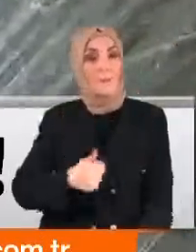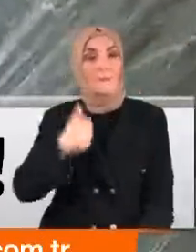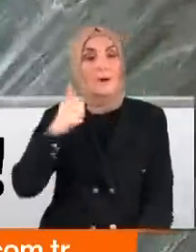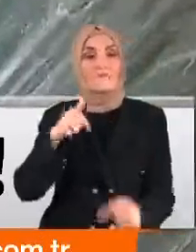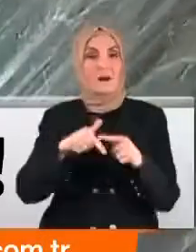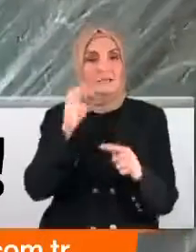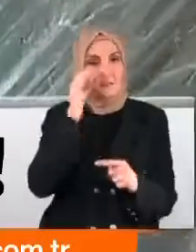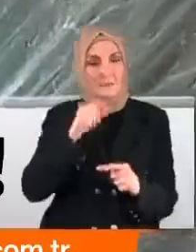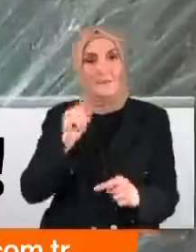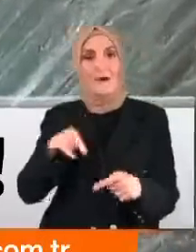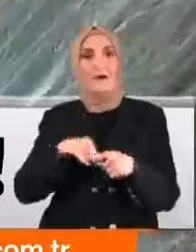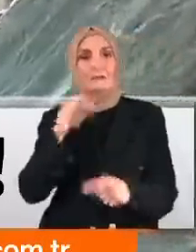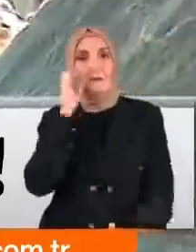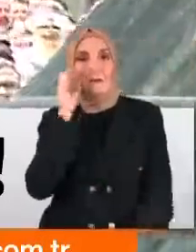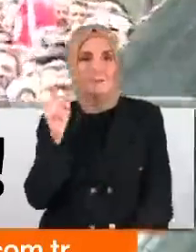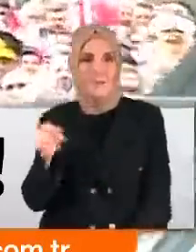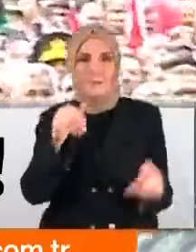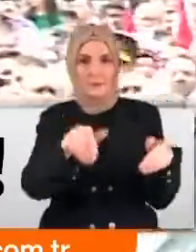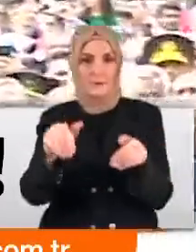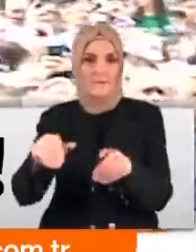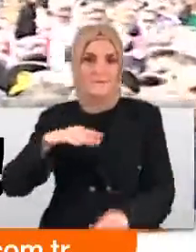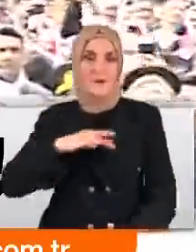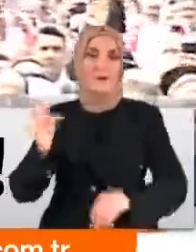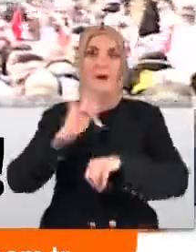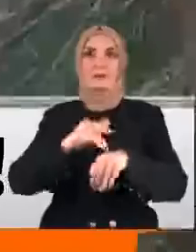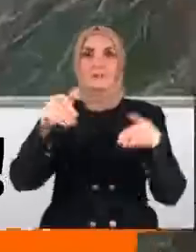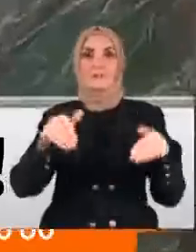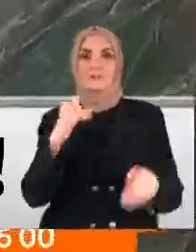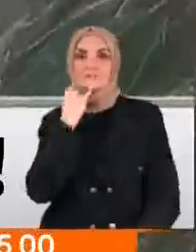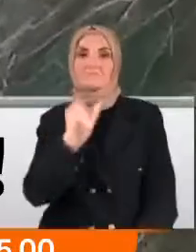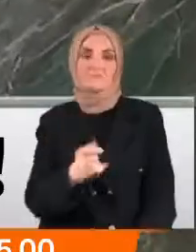ile Hasan Polatkan'ın naaşlarının bulunduğu anıt mezarı ziyaret etti.